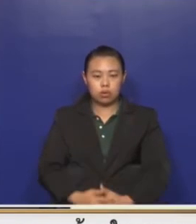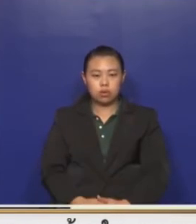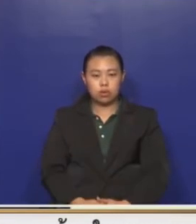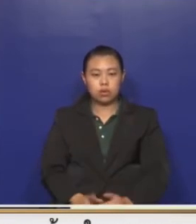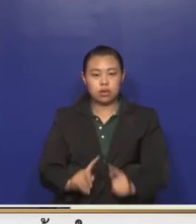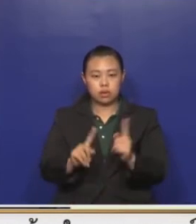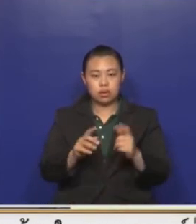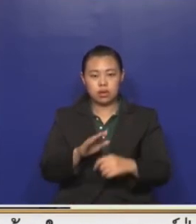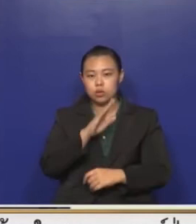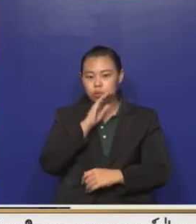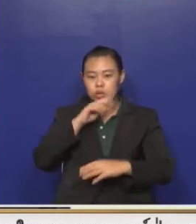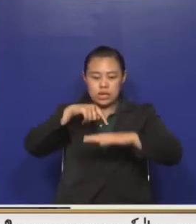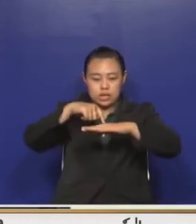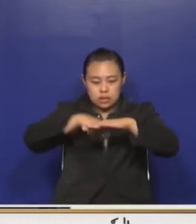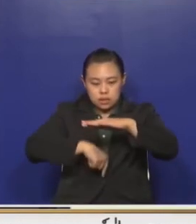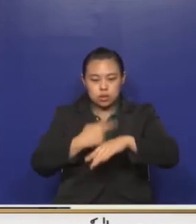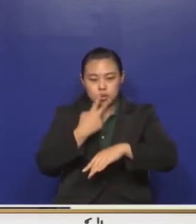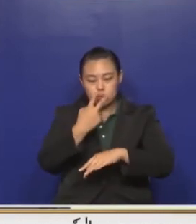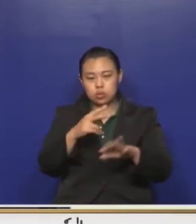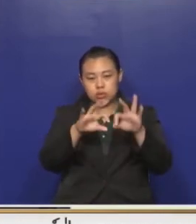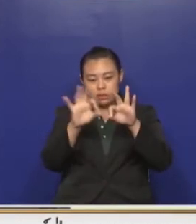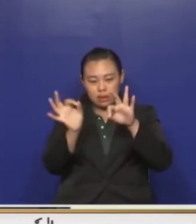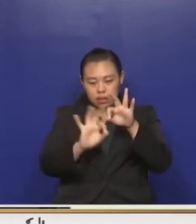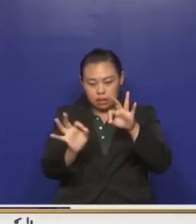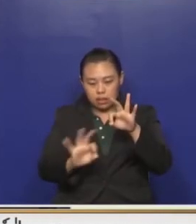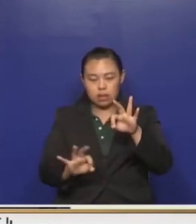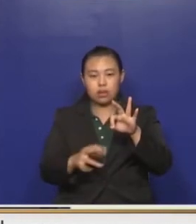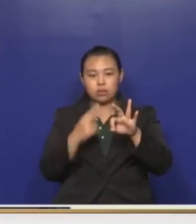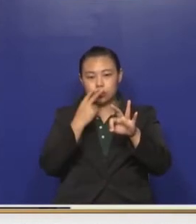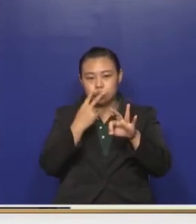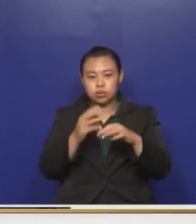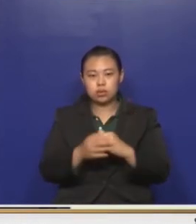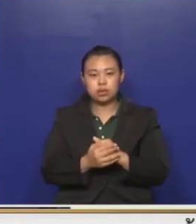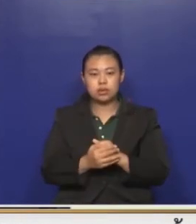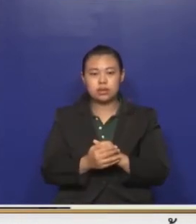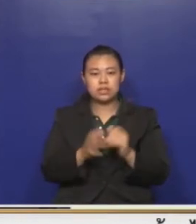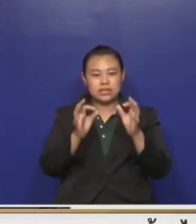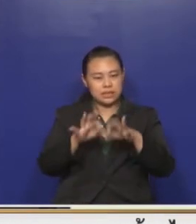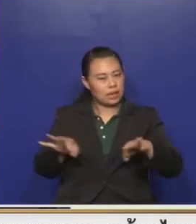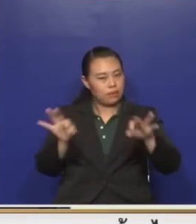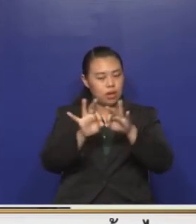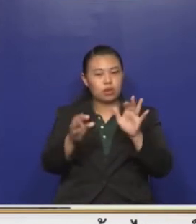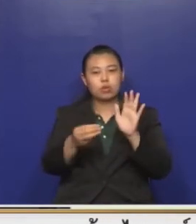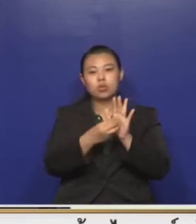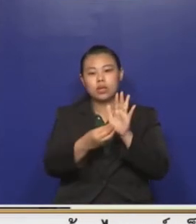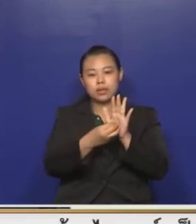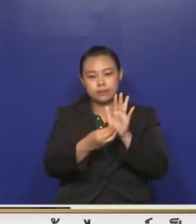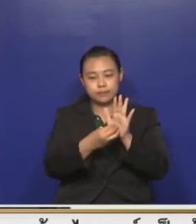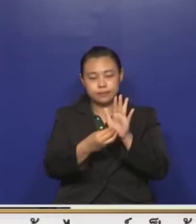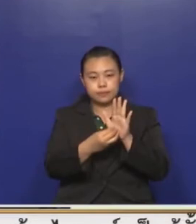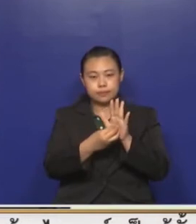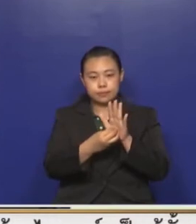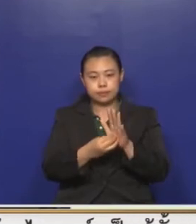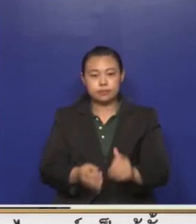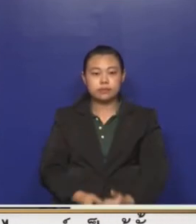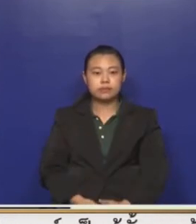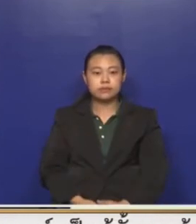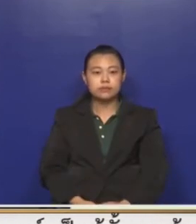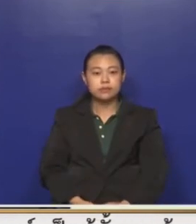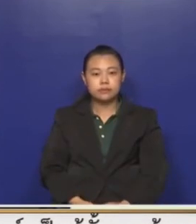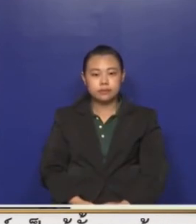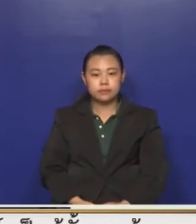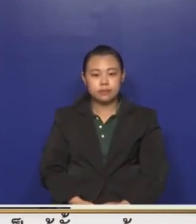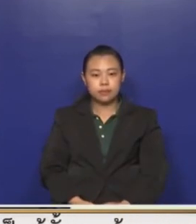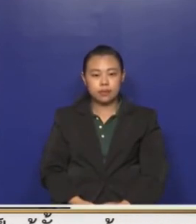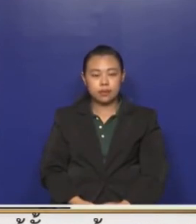แต่เมื่อดูลึดลไปใเนอหานี้ผมคิดว่าเฉพาะในกงเทีกเหมคร ถาดูจากวราหแงชาติบอก